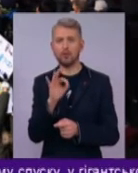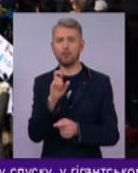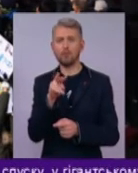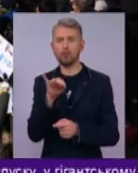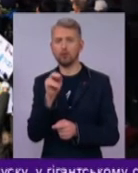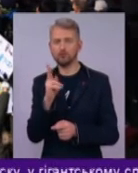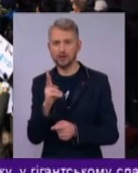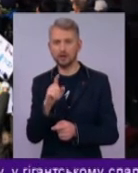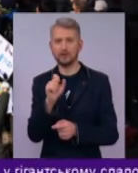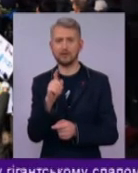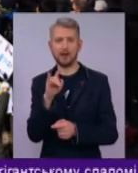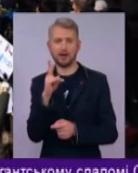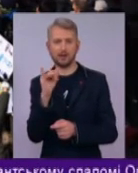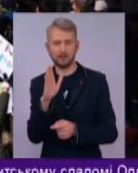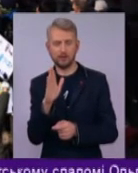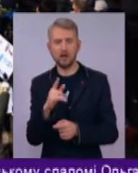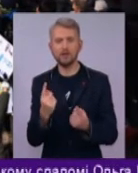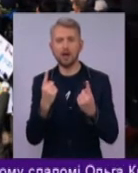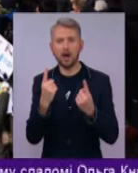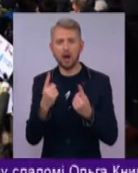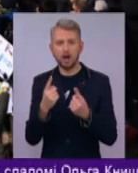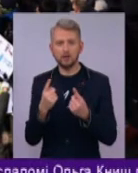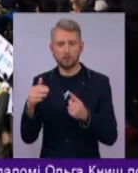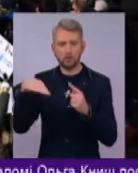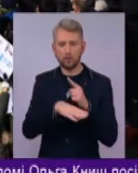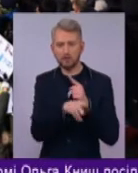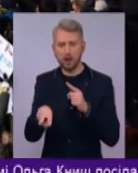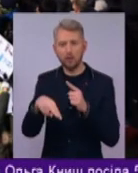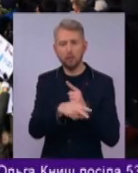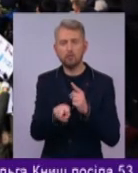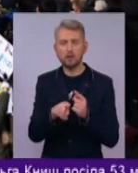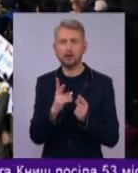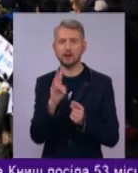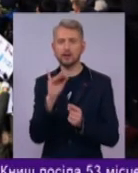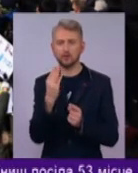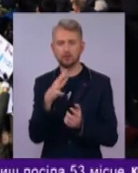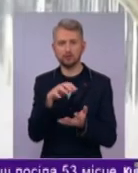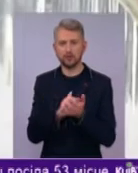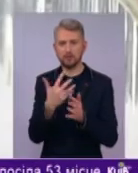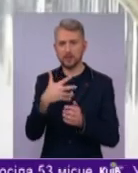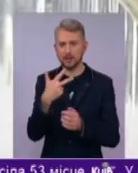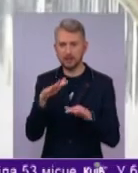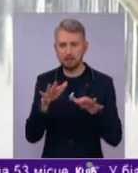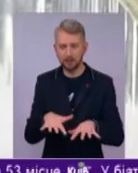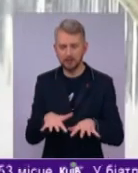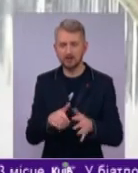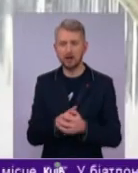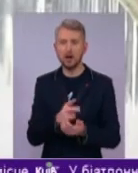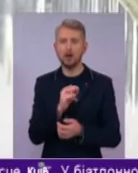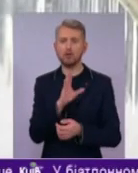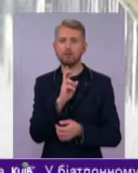Роман Захарків. У гігантському слаломі Ольга Книж посіла 53-те місце. Гірськолижник Іван